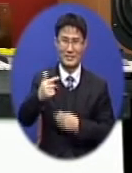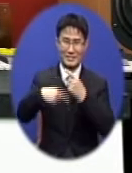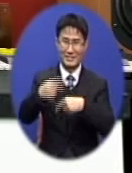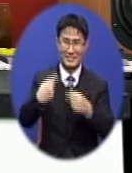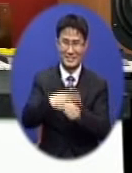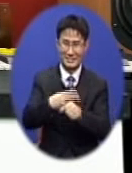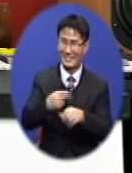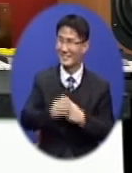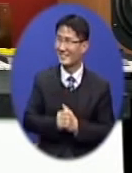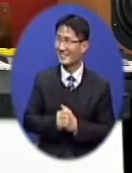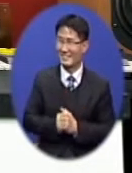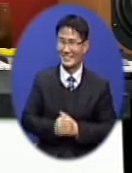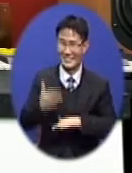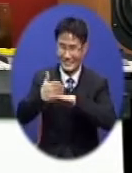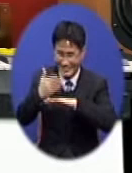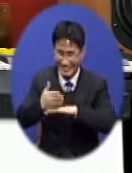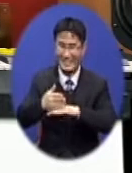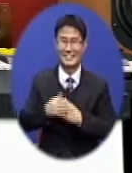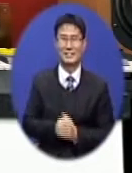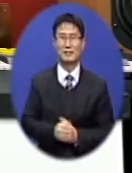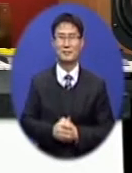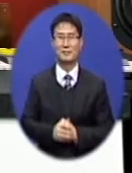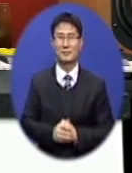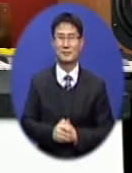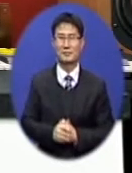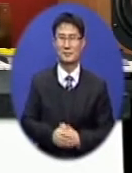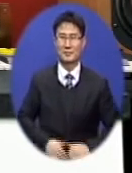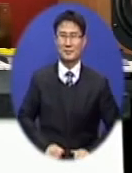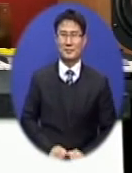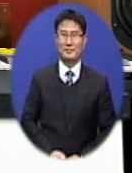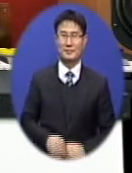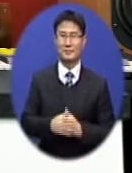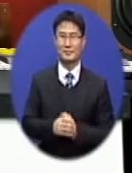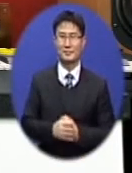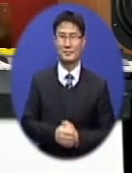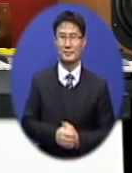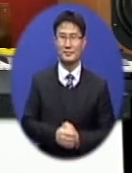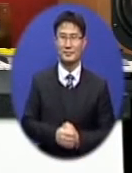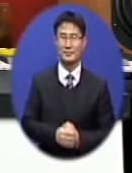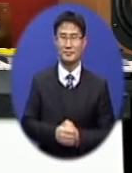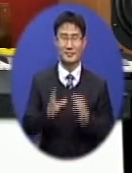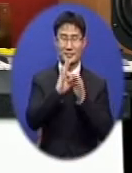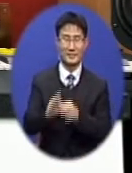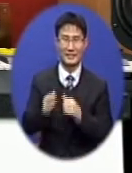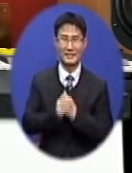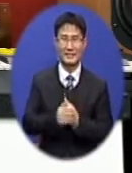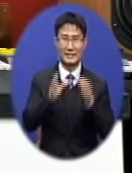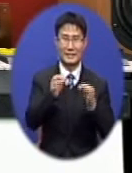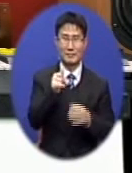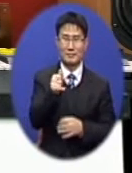선생님. 아유, 오늘 잘 부탁드립니다. 늦었습니다. 네. 네. 자, 계속해서 네. 우리 김혜영 씨가